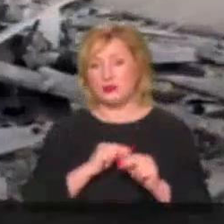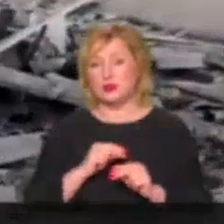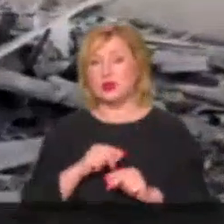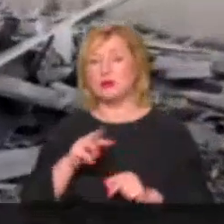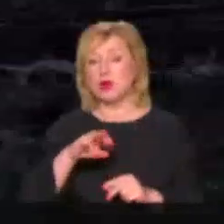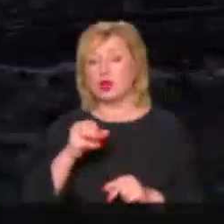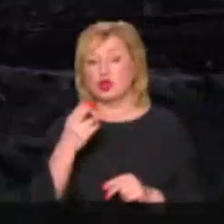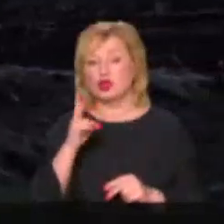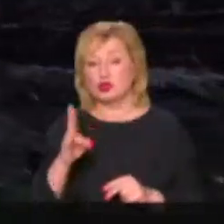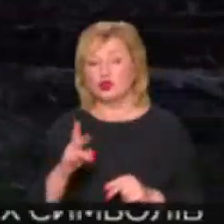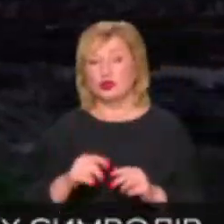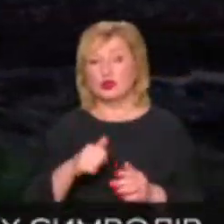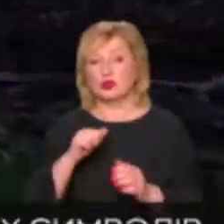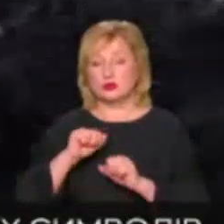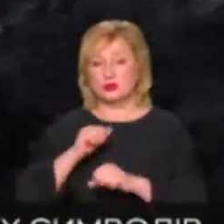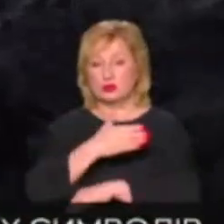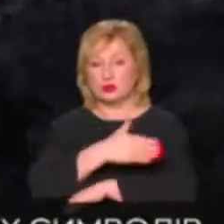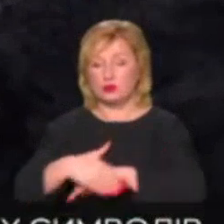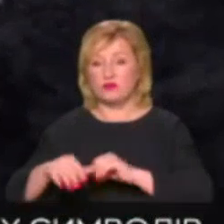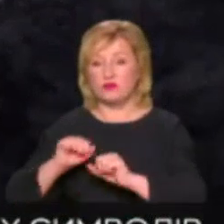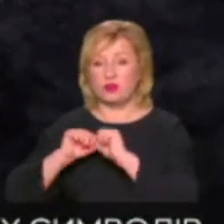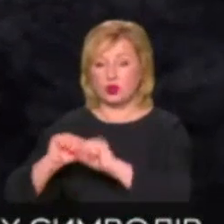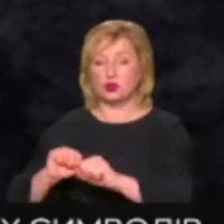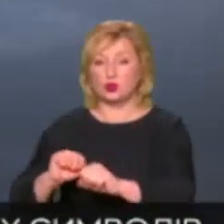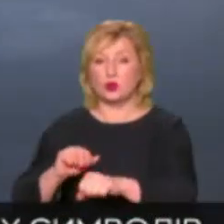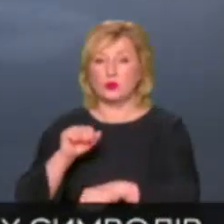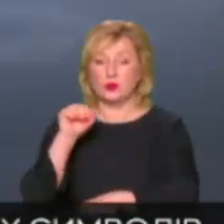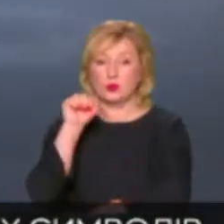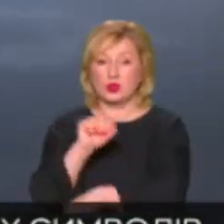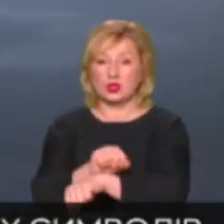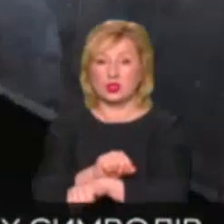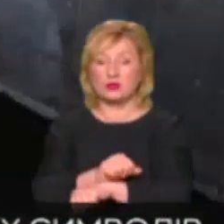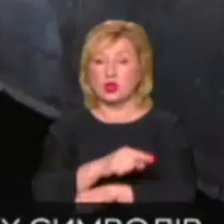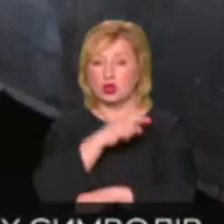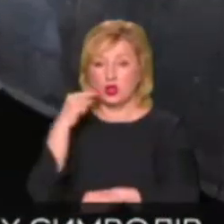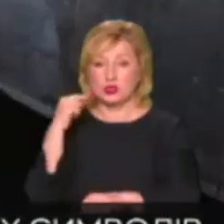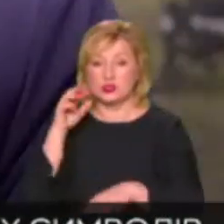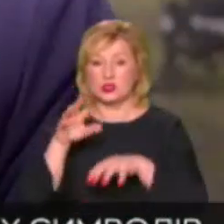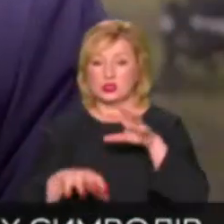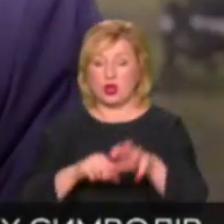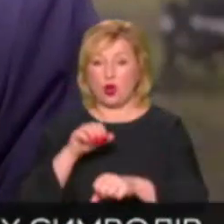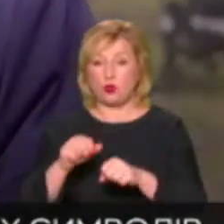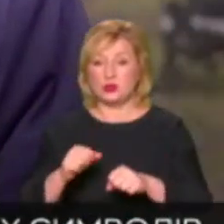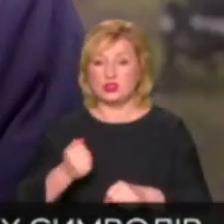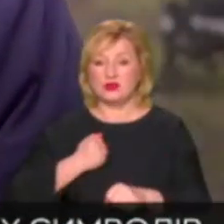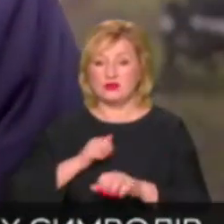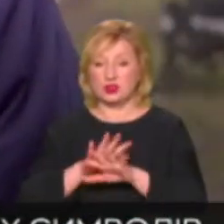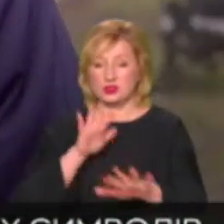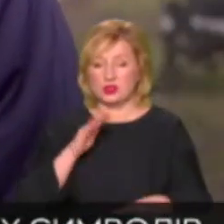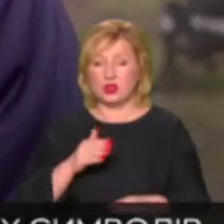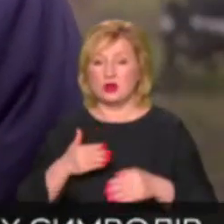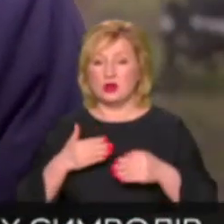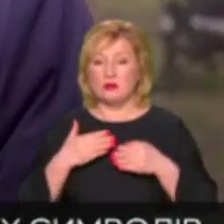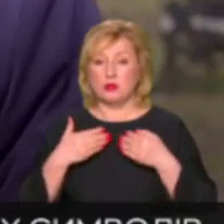як... Ну, просто не розбіглися мужики, а мужики просто сталися і боронили свою землю.